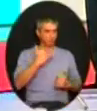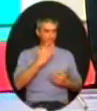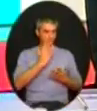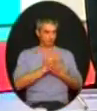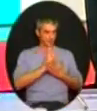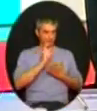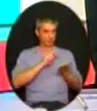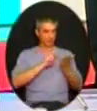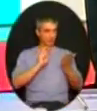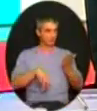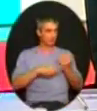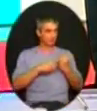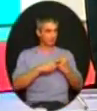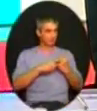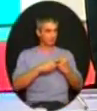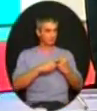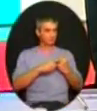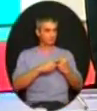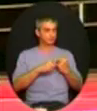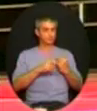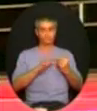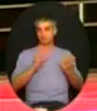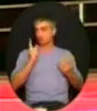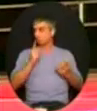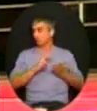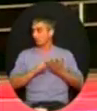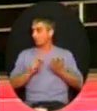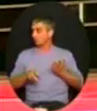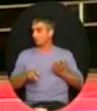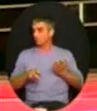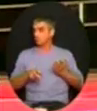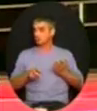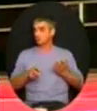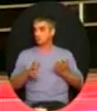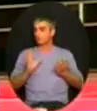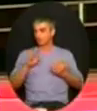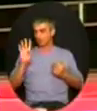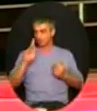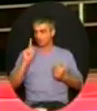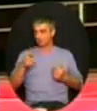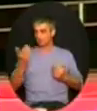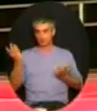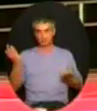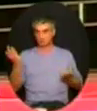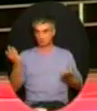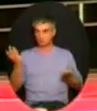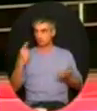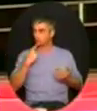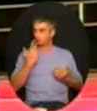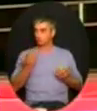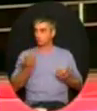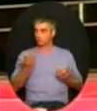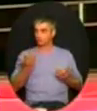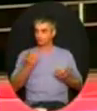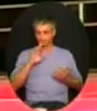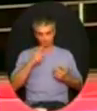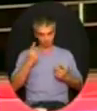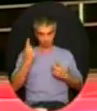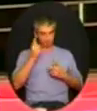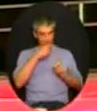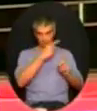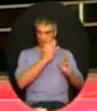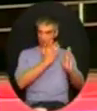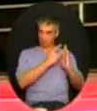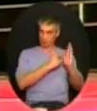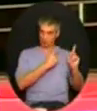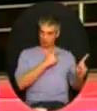כבר צריך ללכת הביתה? אם הוא צריך ללכת הביתה, אז גם נתניהו צריך ללכת הביתה. מה זאת אומרת? יש דין אחד לביטן